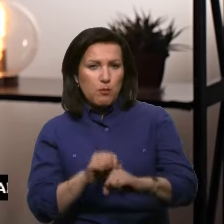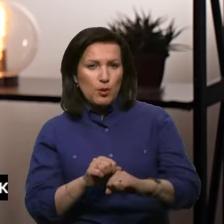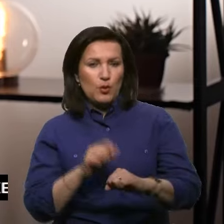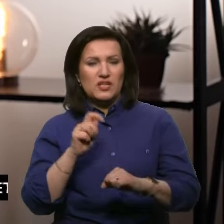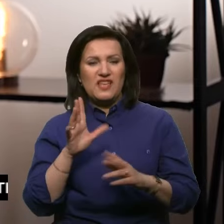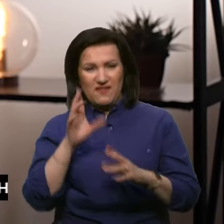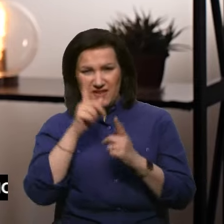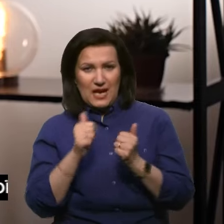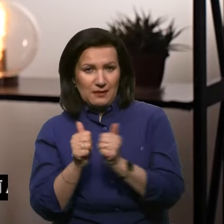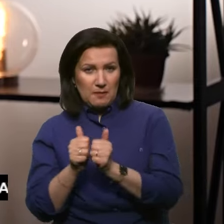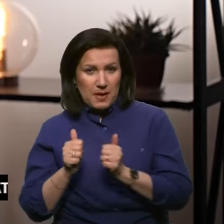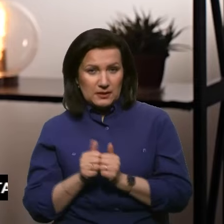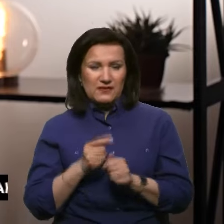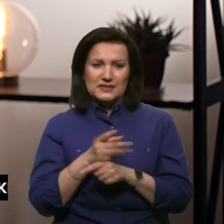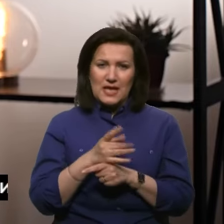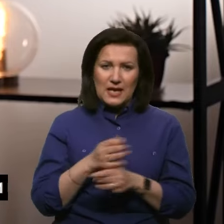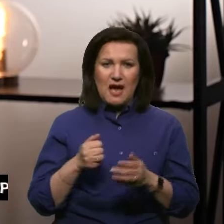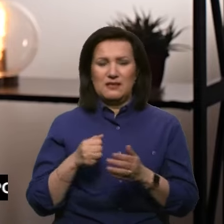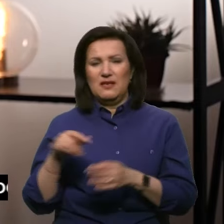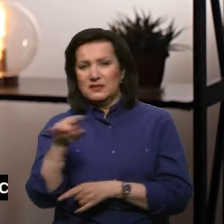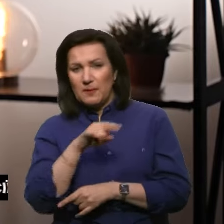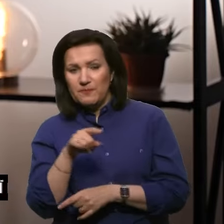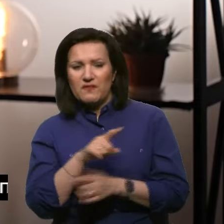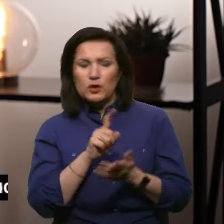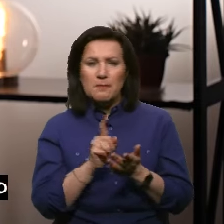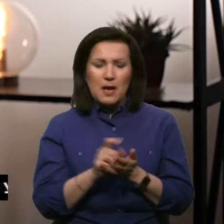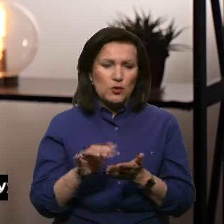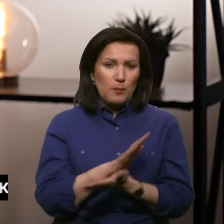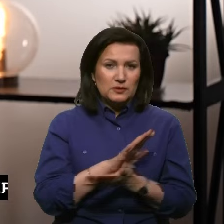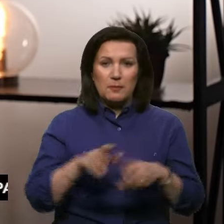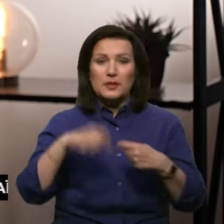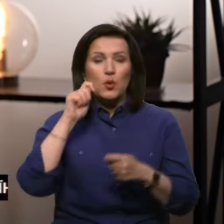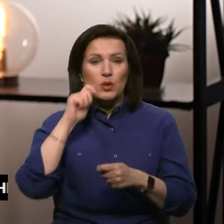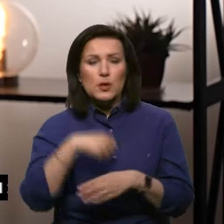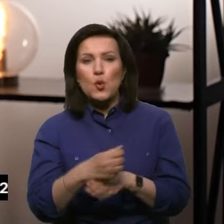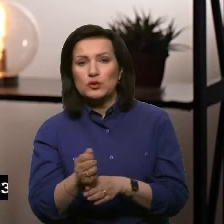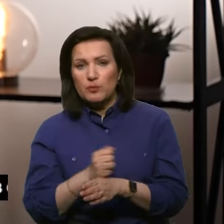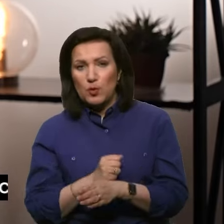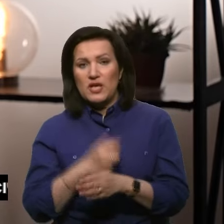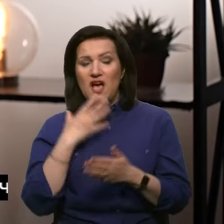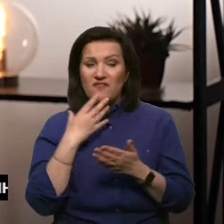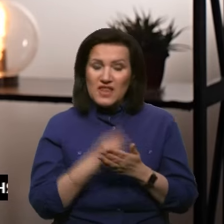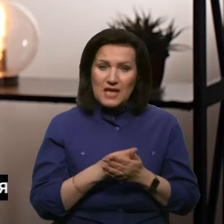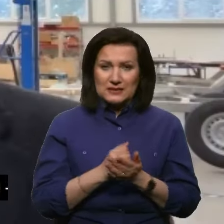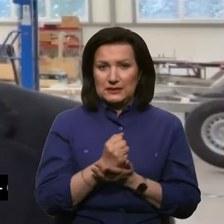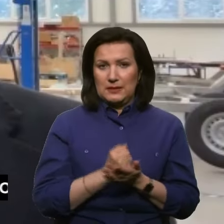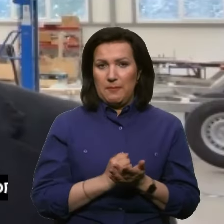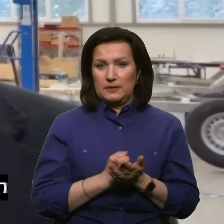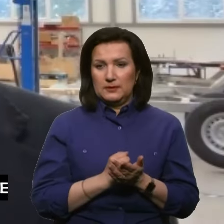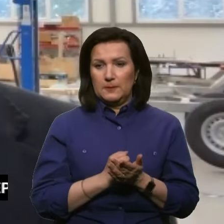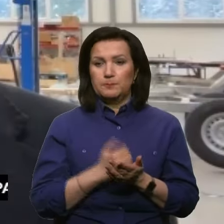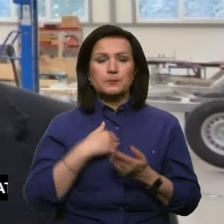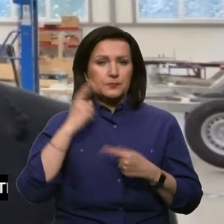у країнах-партнерах. Адже від снарядів до винищувачів вони мають компенсувати передання Україні озброєння у власних запасах.